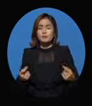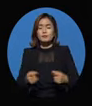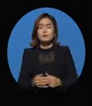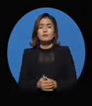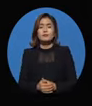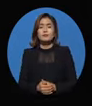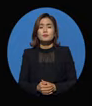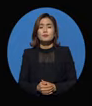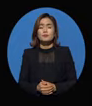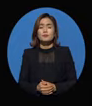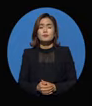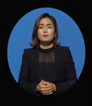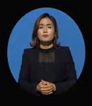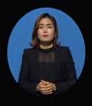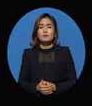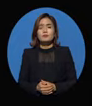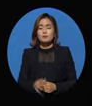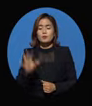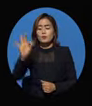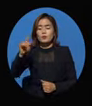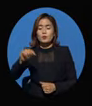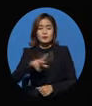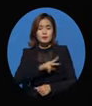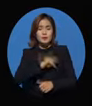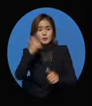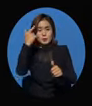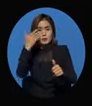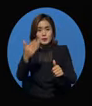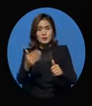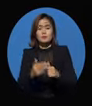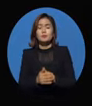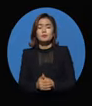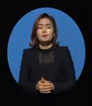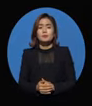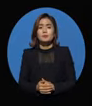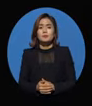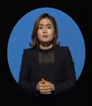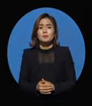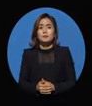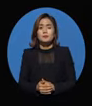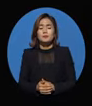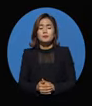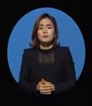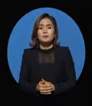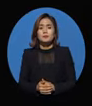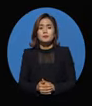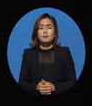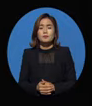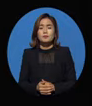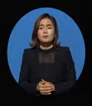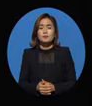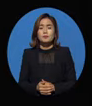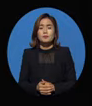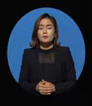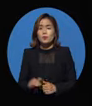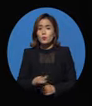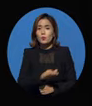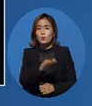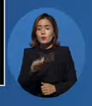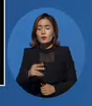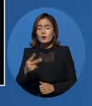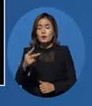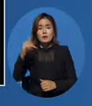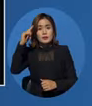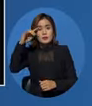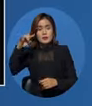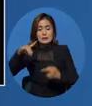말씀 드리고요 우리 우원식 후보 님에게 질이 하겠습니다 어우 월 시온 우리가 접어 있어 시장